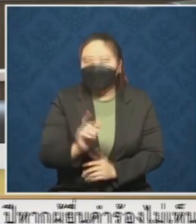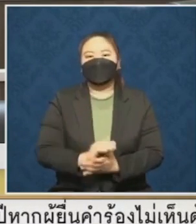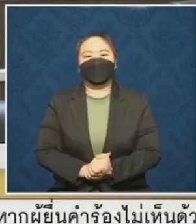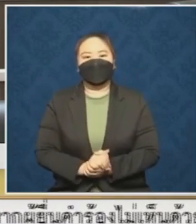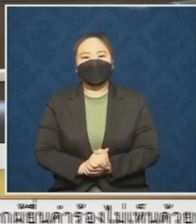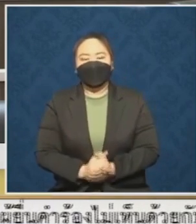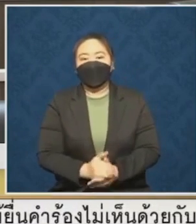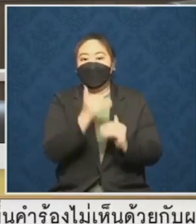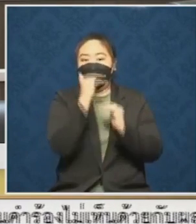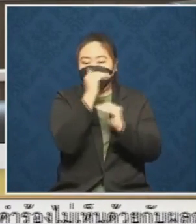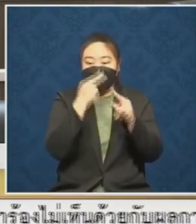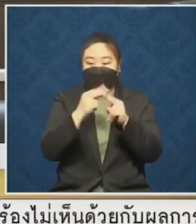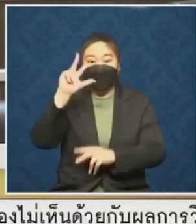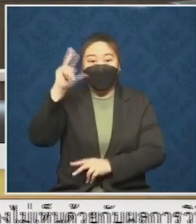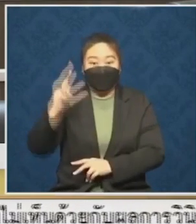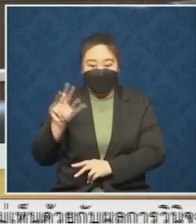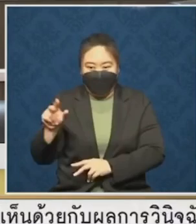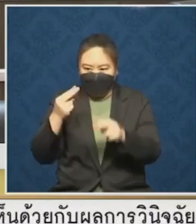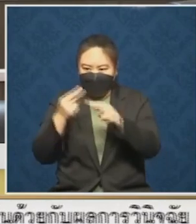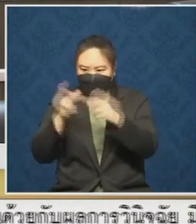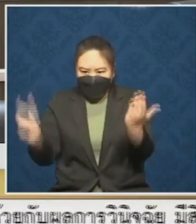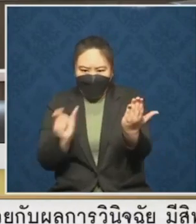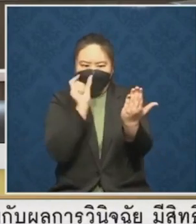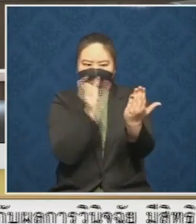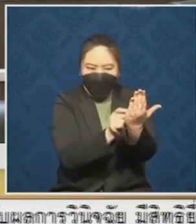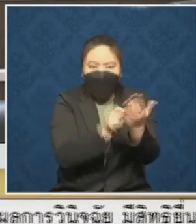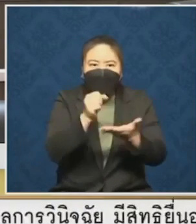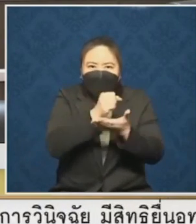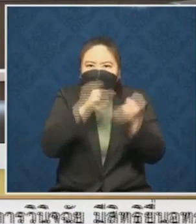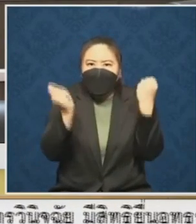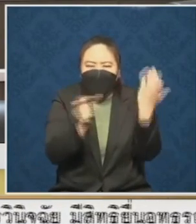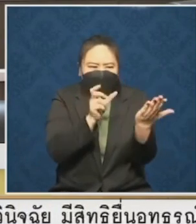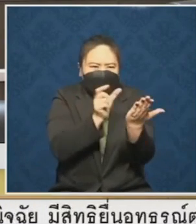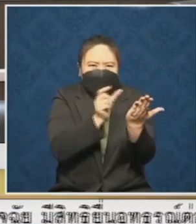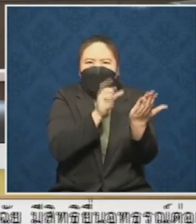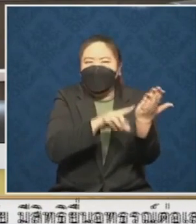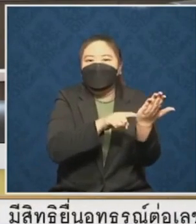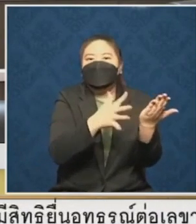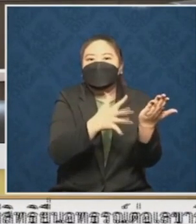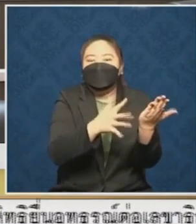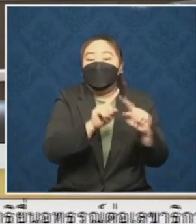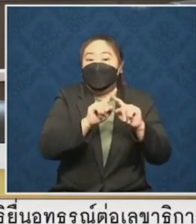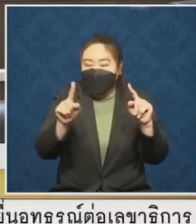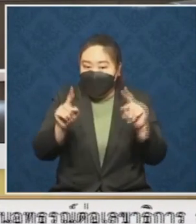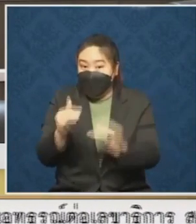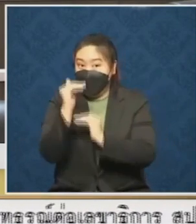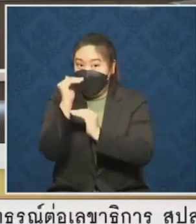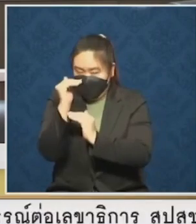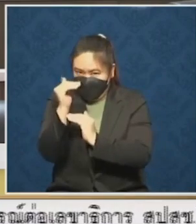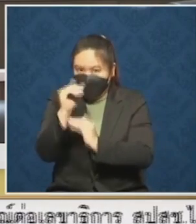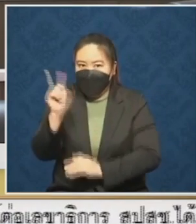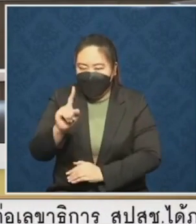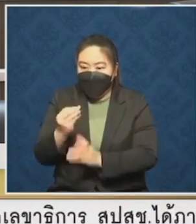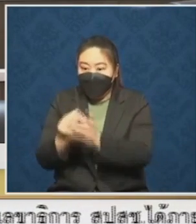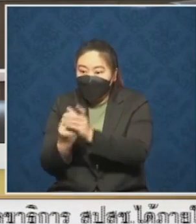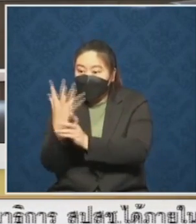้กันชาเป็ยาเศพติดให้โทษแต่ยังคงกำหนดให้สารสกัด จากทุกส่วนของ